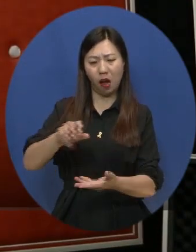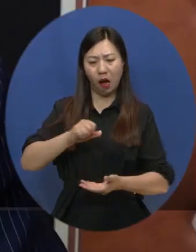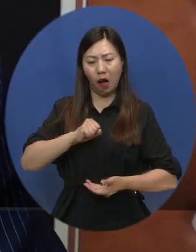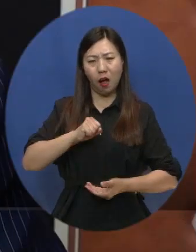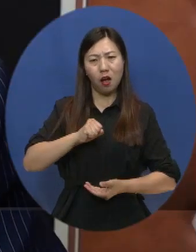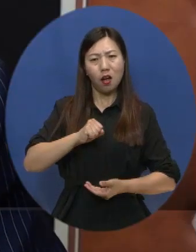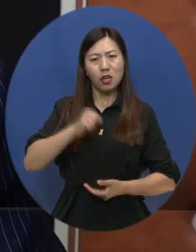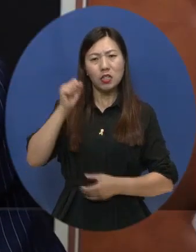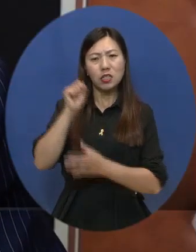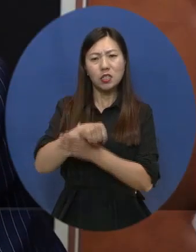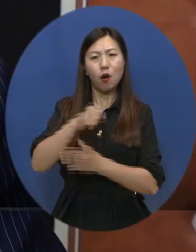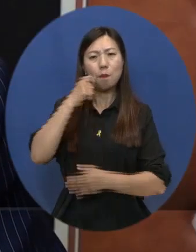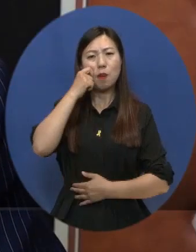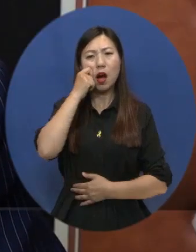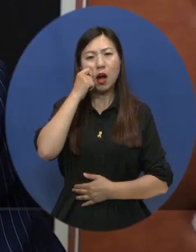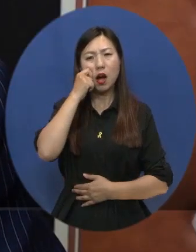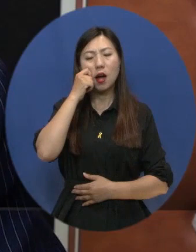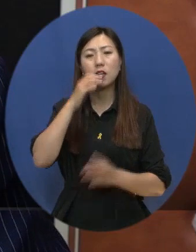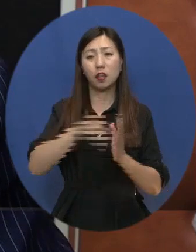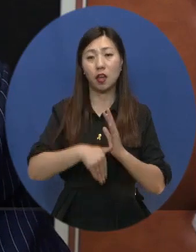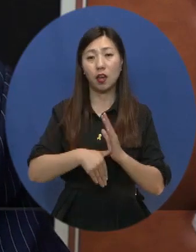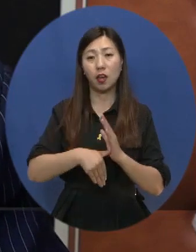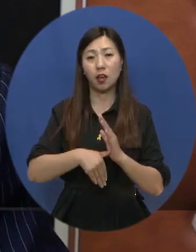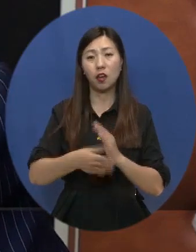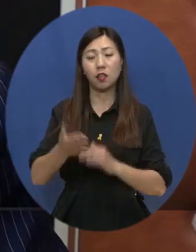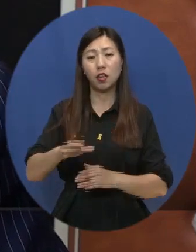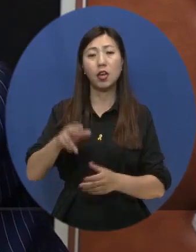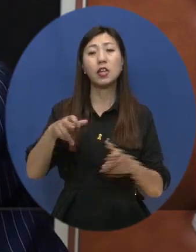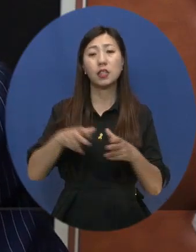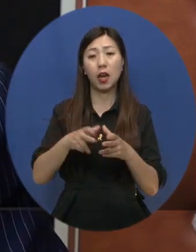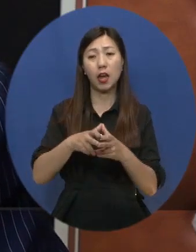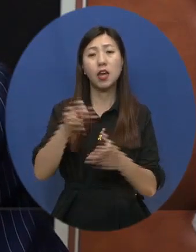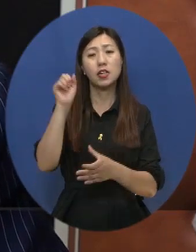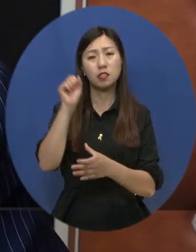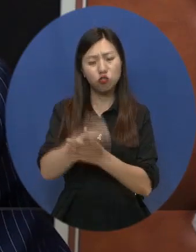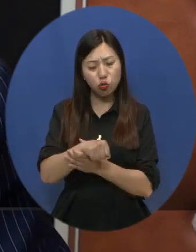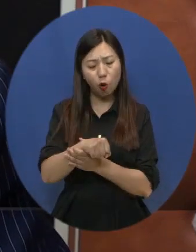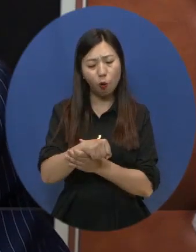시기였고 그러다가 장애를 받아들이는 수용의